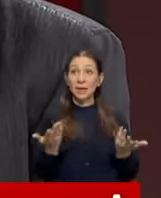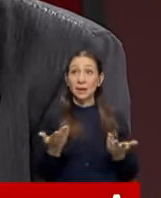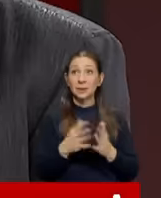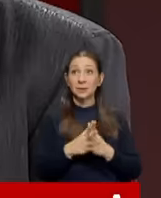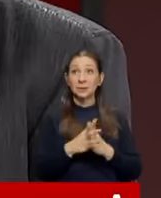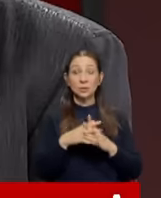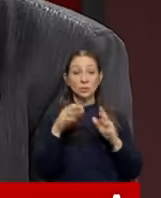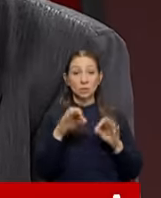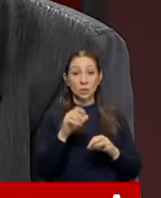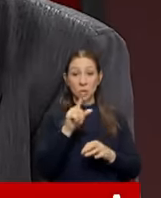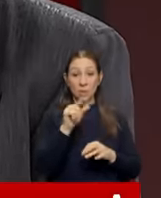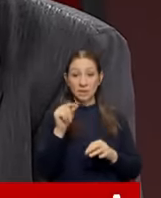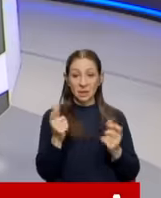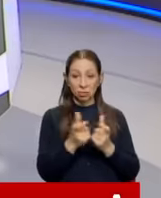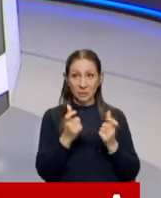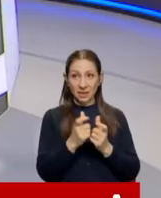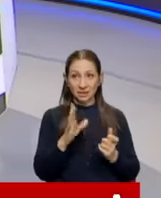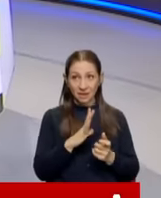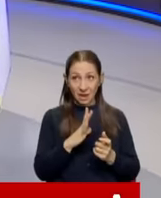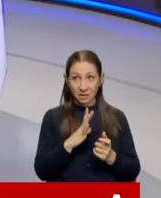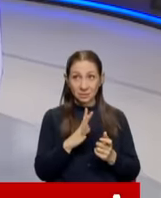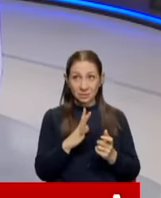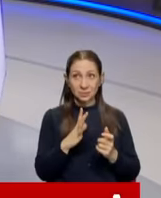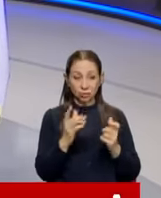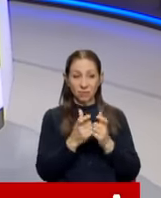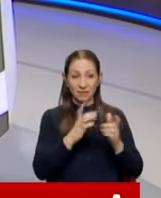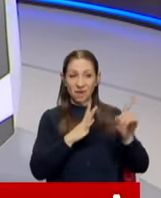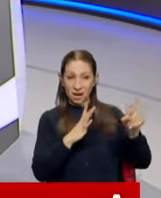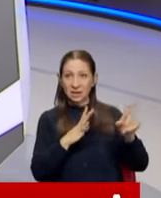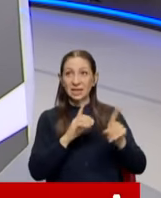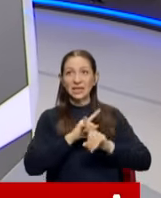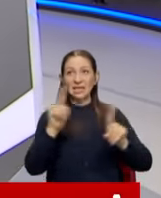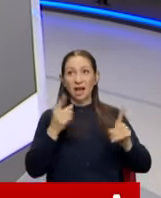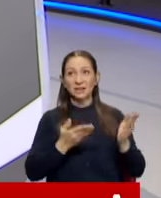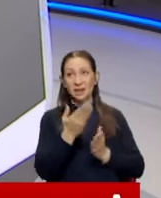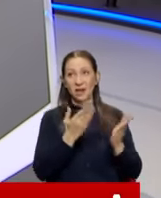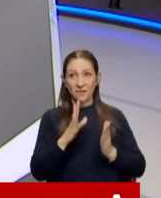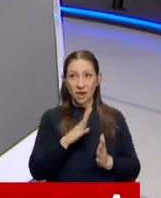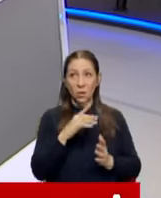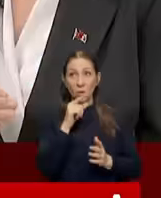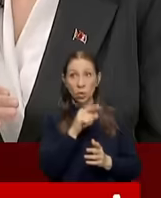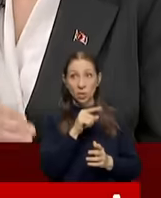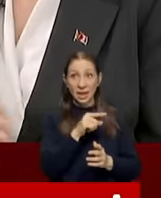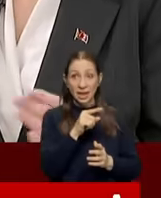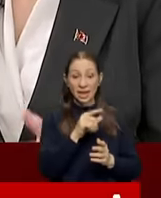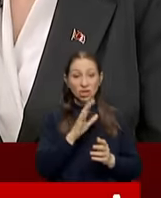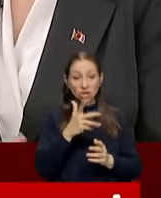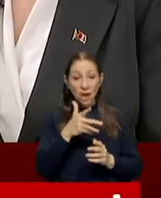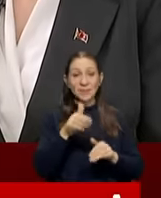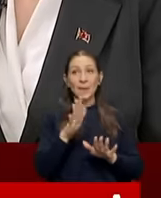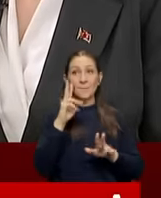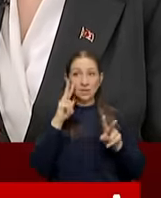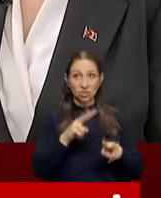şu an Eee Bugün 11'de toplantımız var yani toplantıları var Eee itirazlar yapıldı Çünkü onlara Eee geçerli mi değil mi